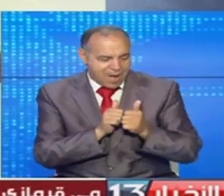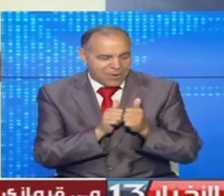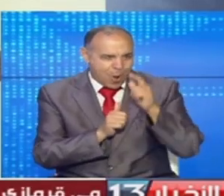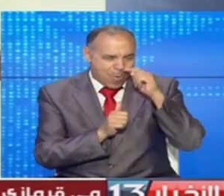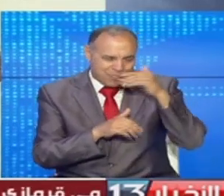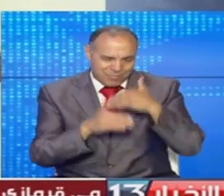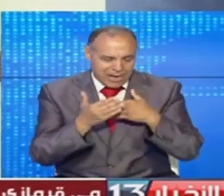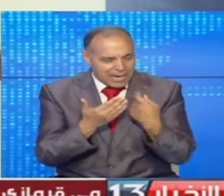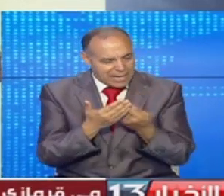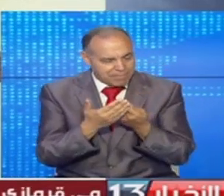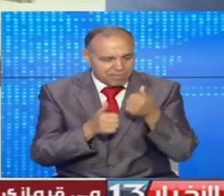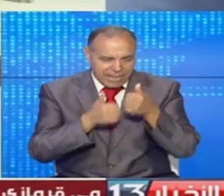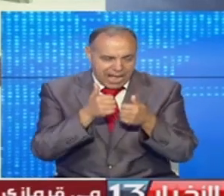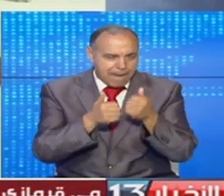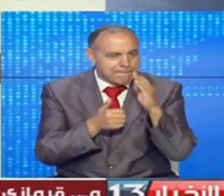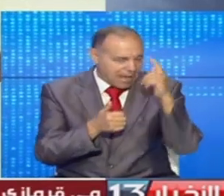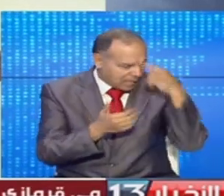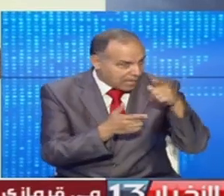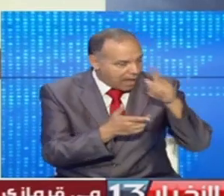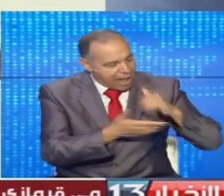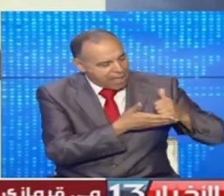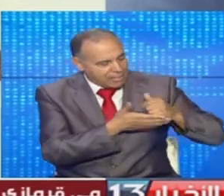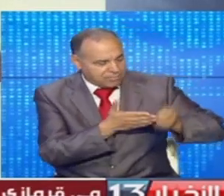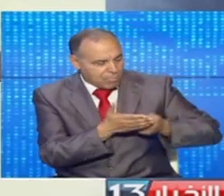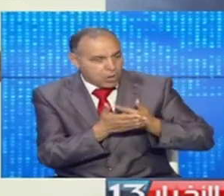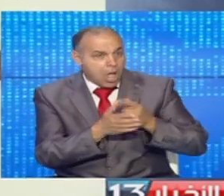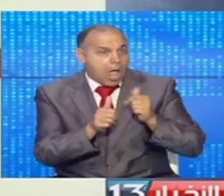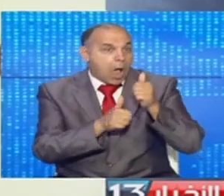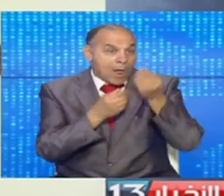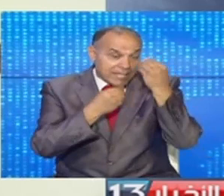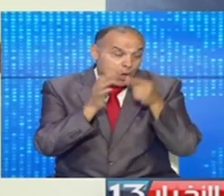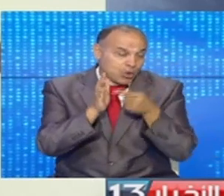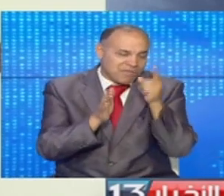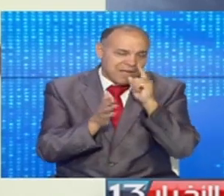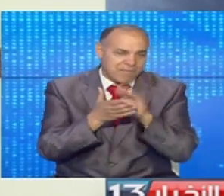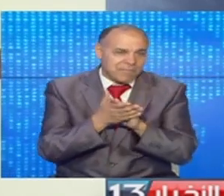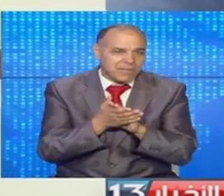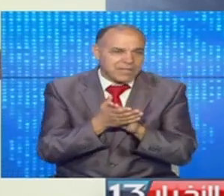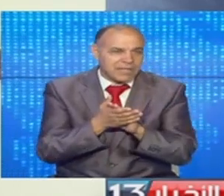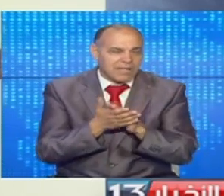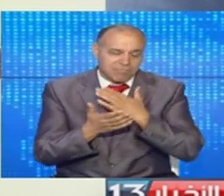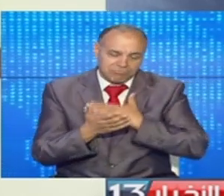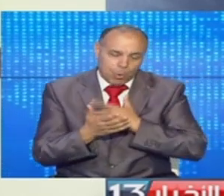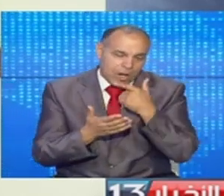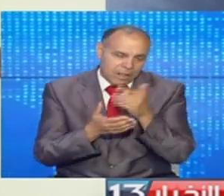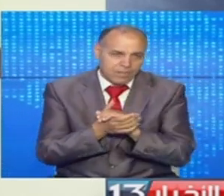الفاضل باش نكتب له في اختبارات البكالوريا، هذه أول تجربة لي ومتحمسة برشا،